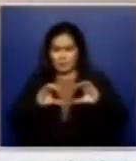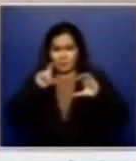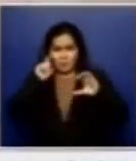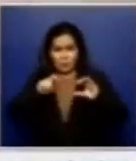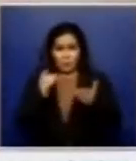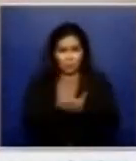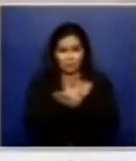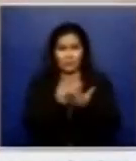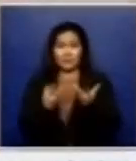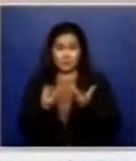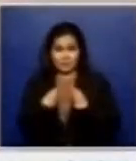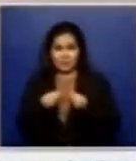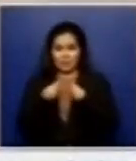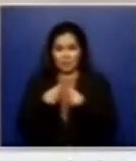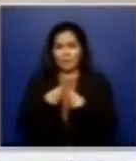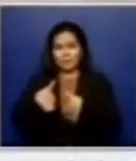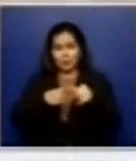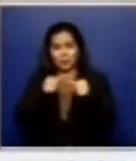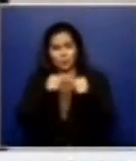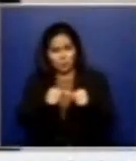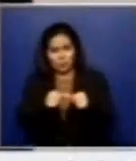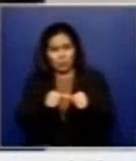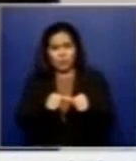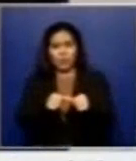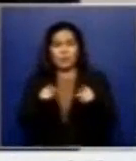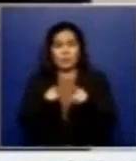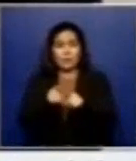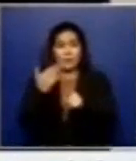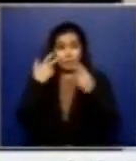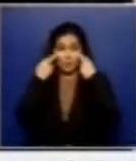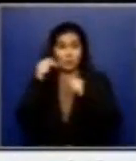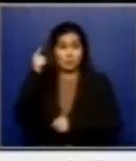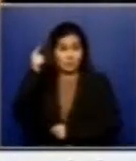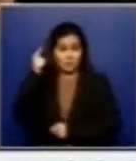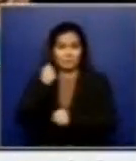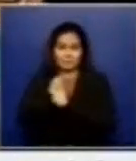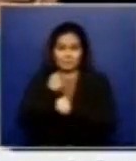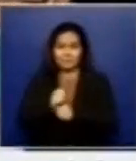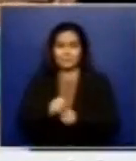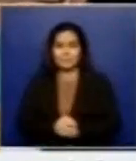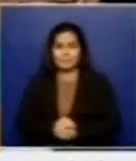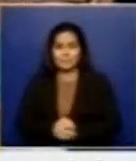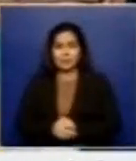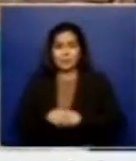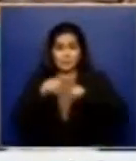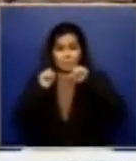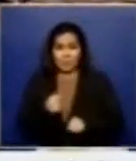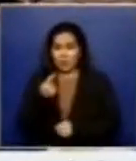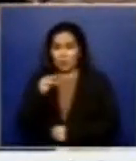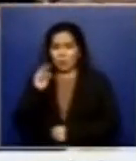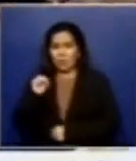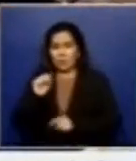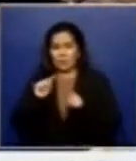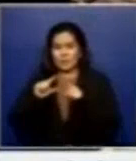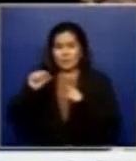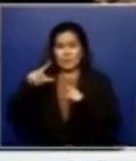รูปที่ดินให้พี่น้องประชาชนเข้าไปอยู่แบบที่ท่านทักษิณเคยทำนะครับยกเลิกมติครม. 23 มีน